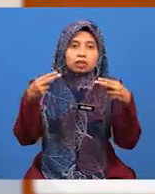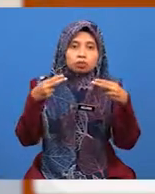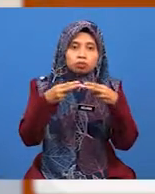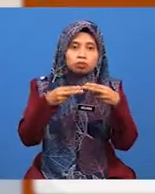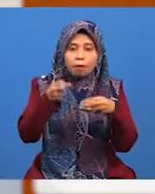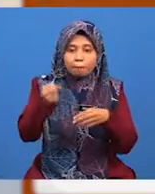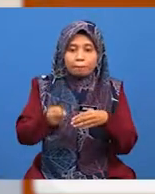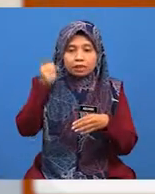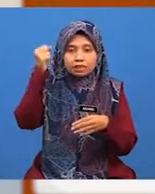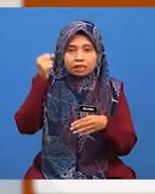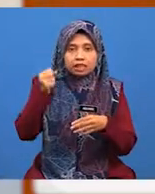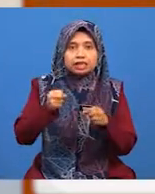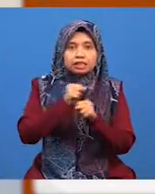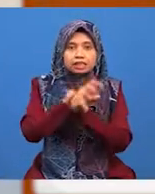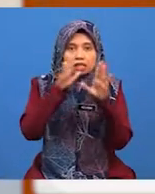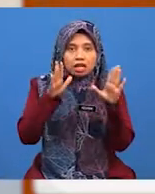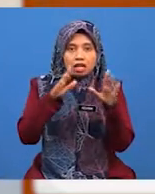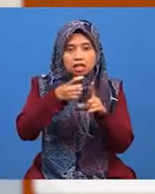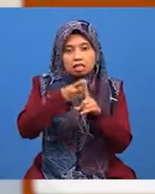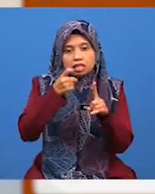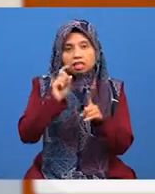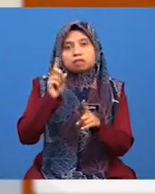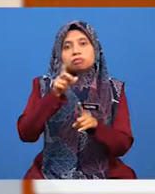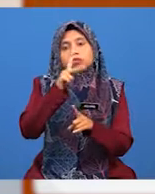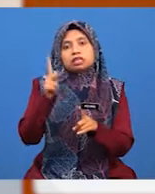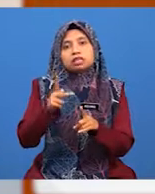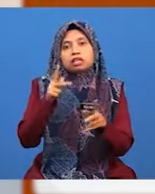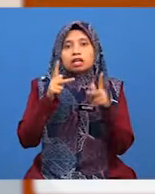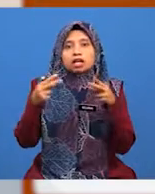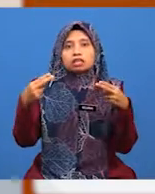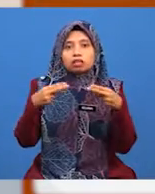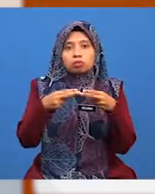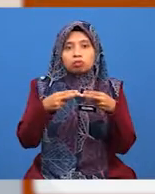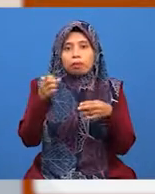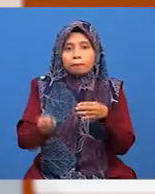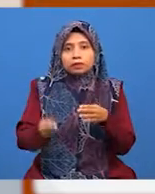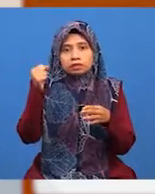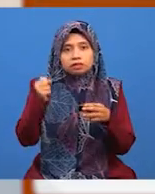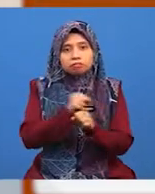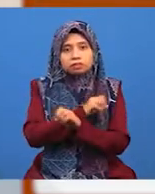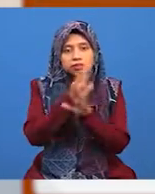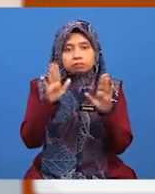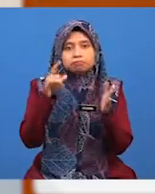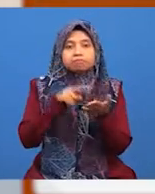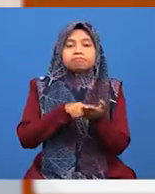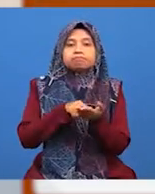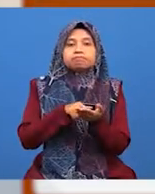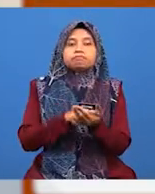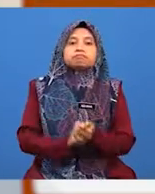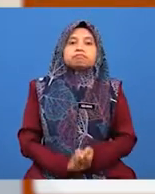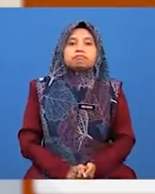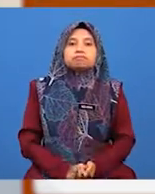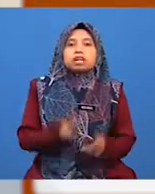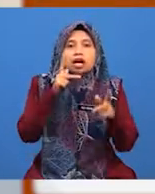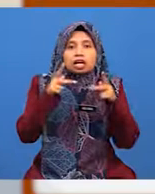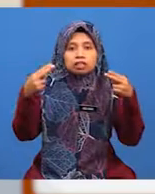keterangan. Dari manakah datangnya kata hubung pancangan keterangan ini?